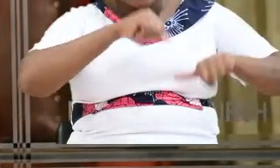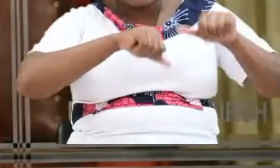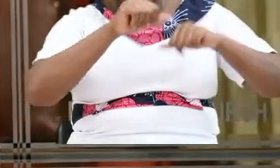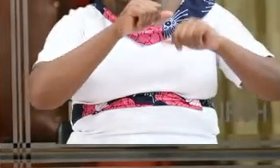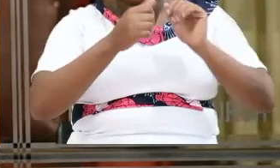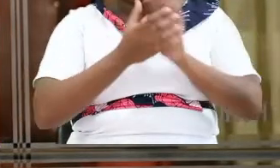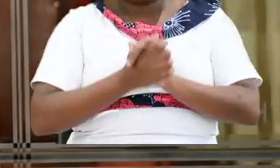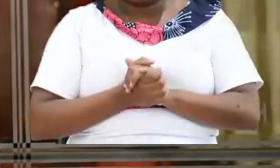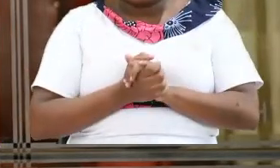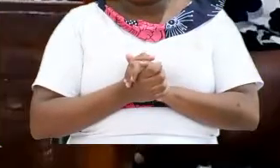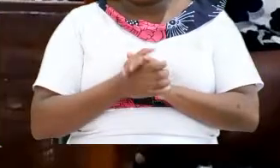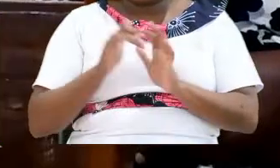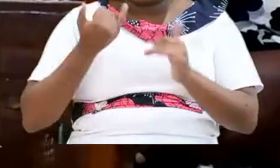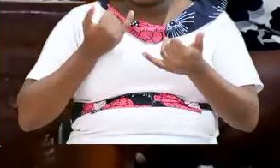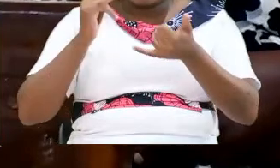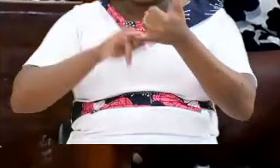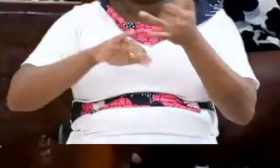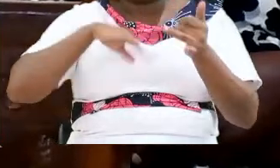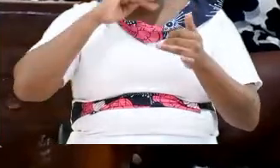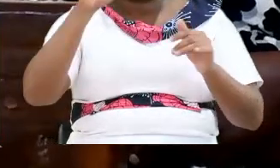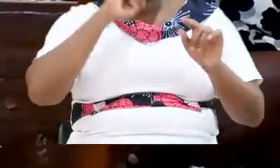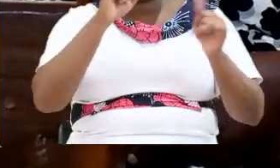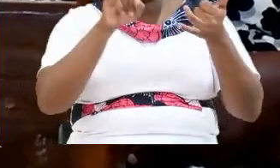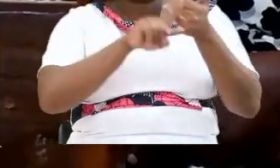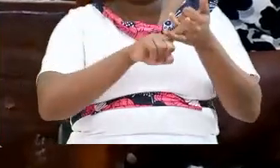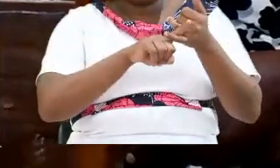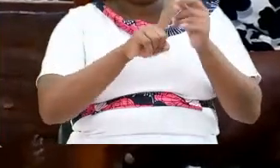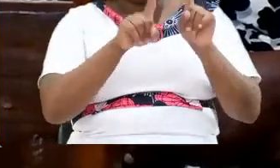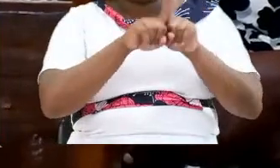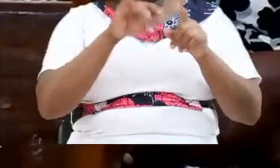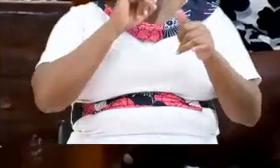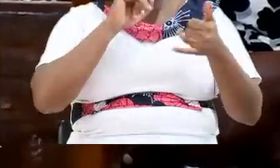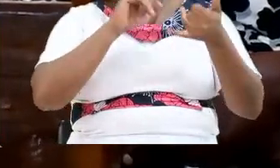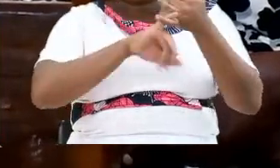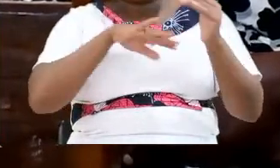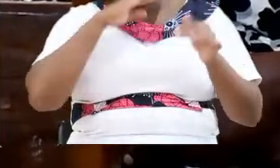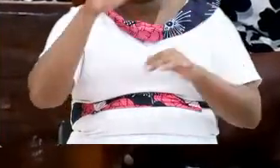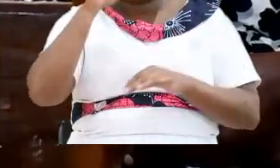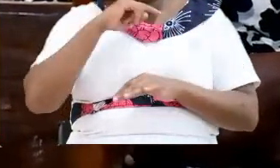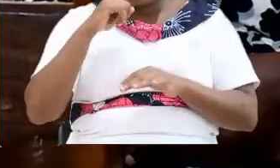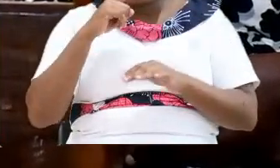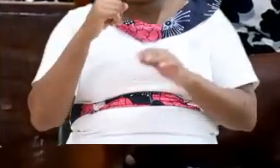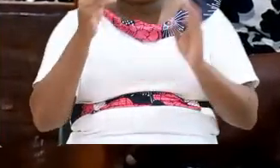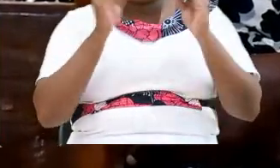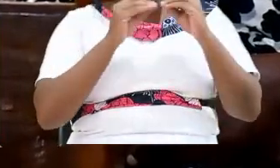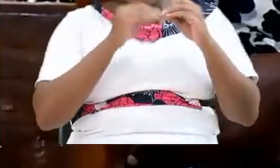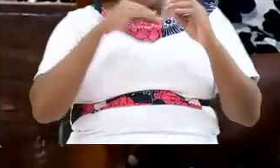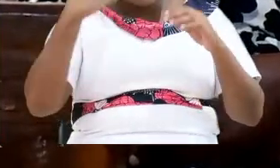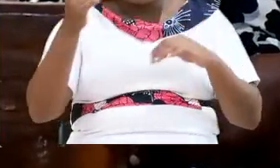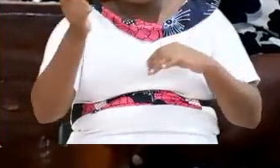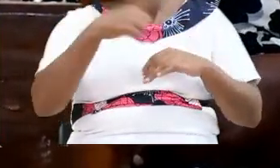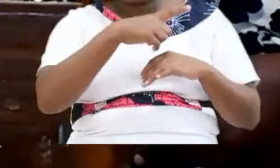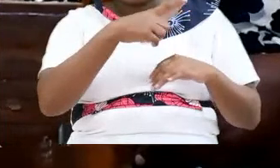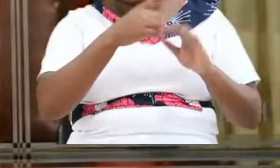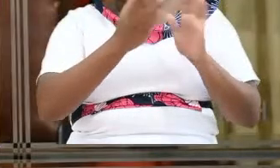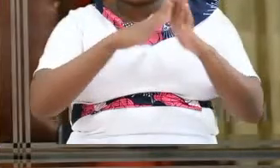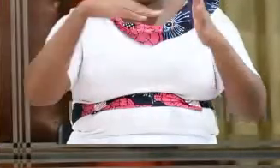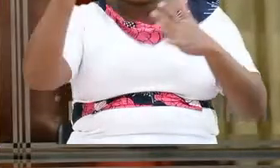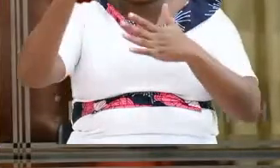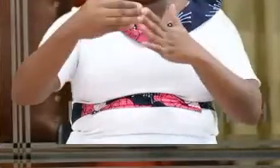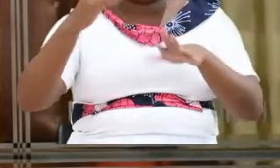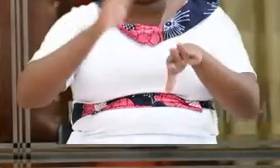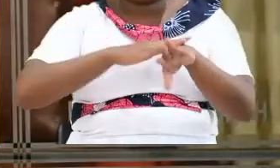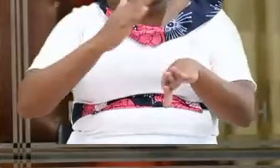Widows and Widowers, mkutano wa kila mwezi wa maombi utakuweko tarehe 28 baada ya ibada ya